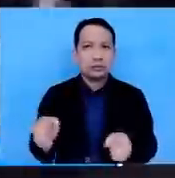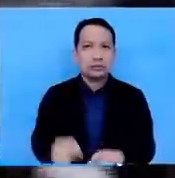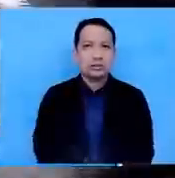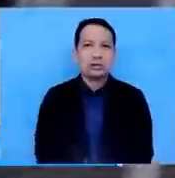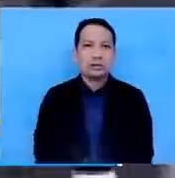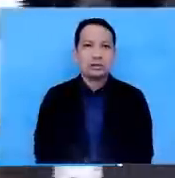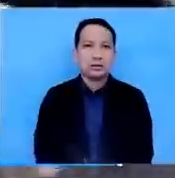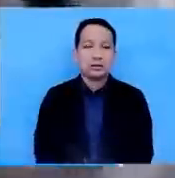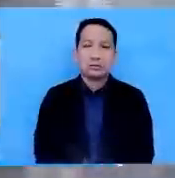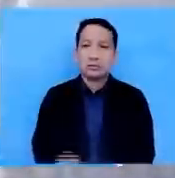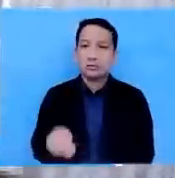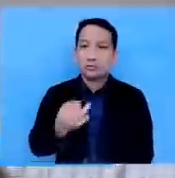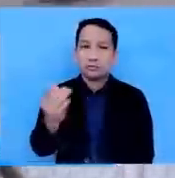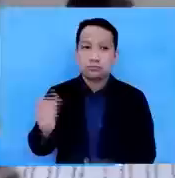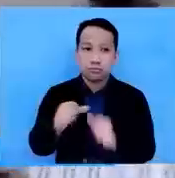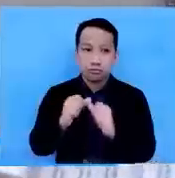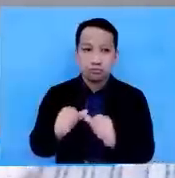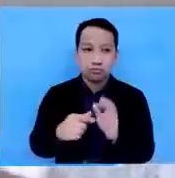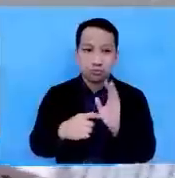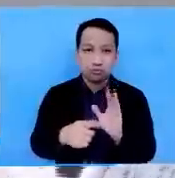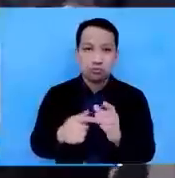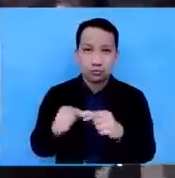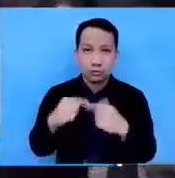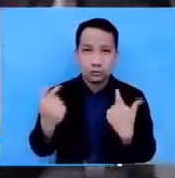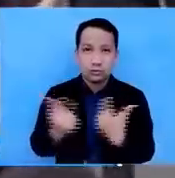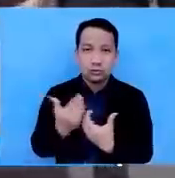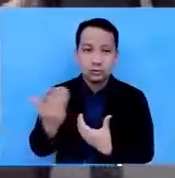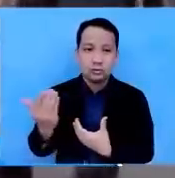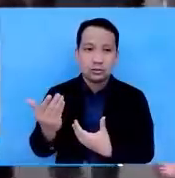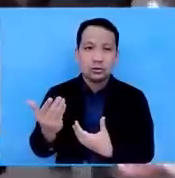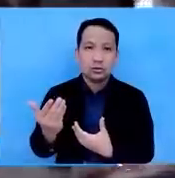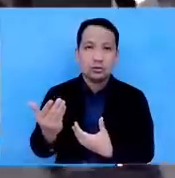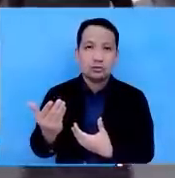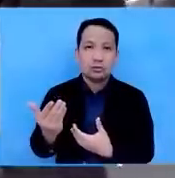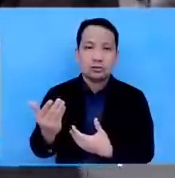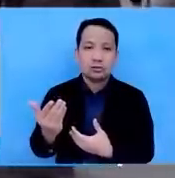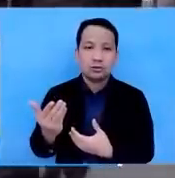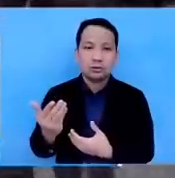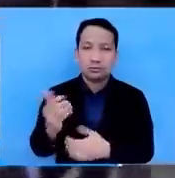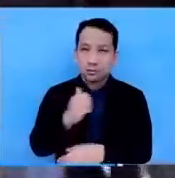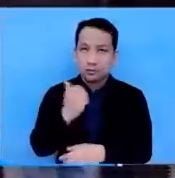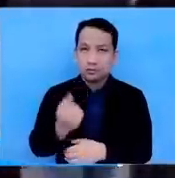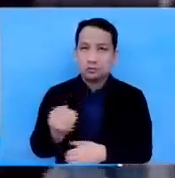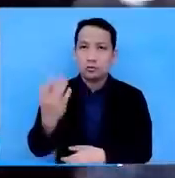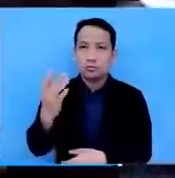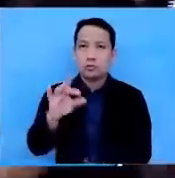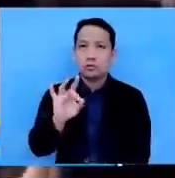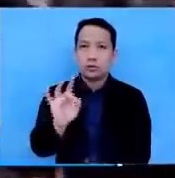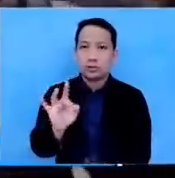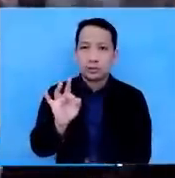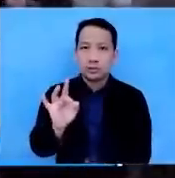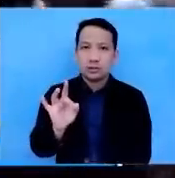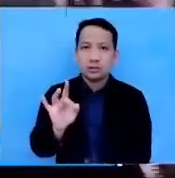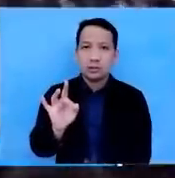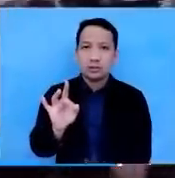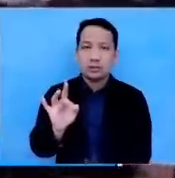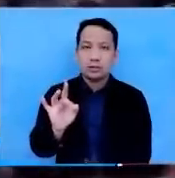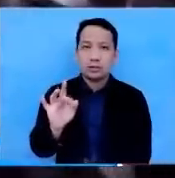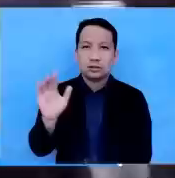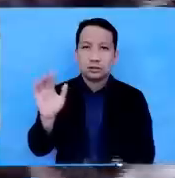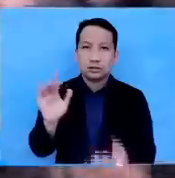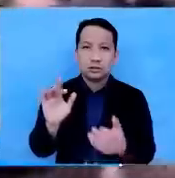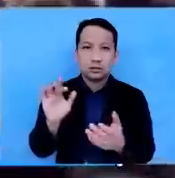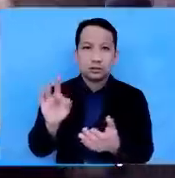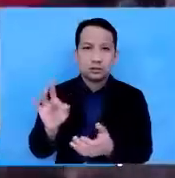Makailangang beses din nagkagirian ng dalawang panig. Sa tala ng mga otoridad, mahigit 80,000 tao na nakilhok sa kilos protesta